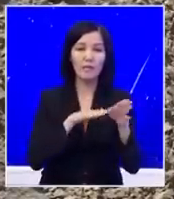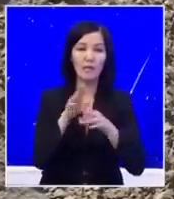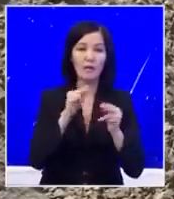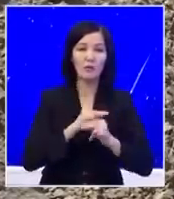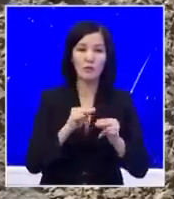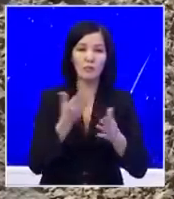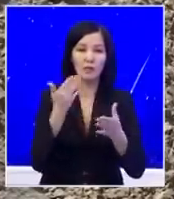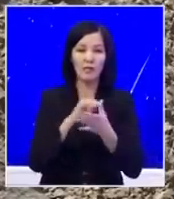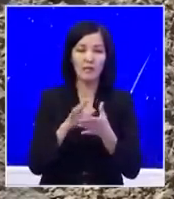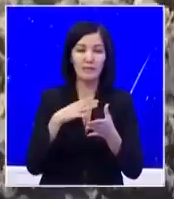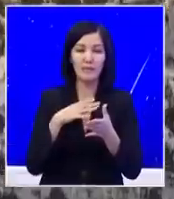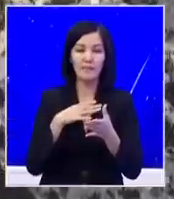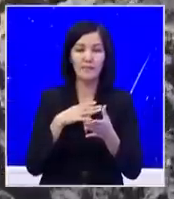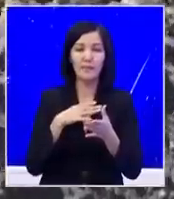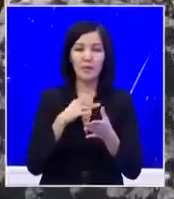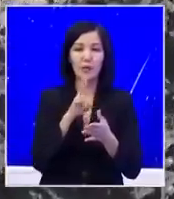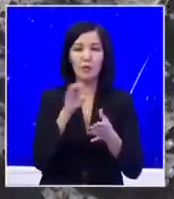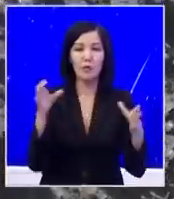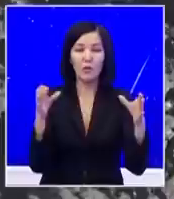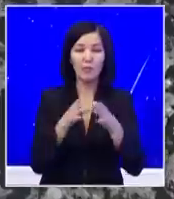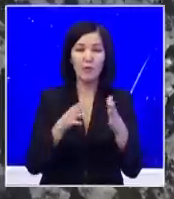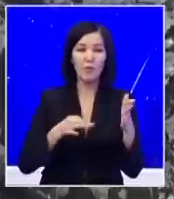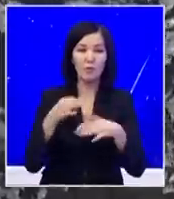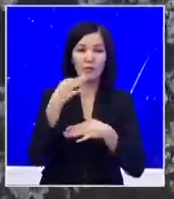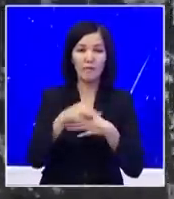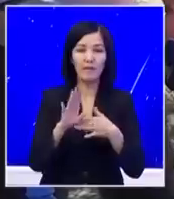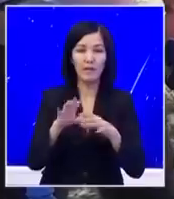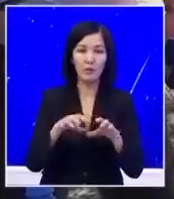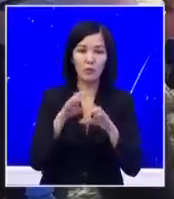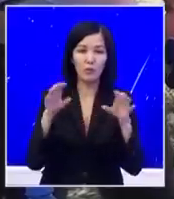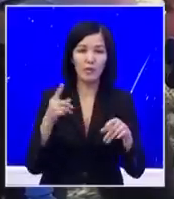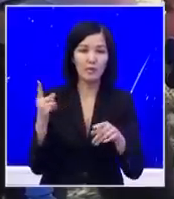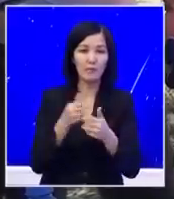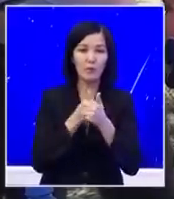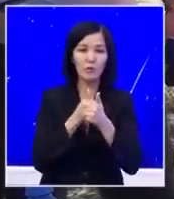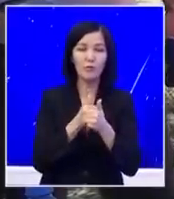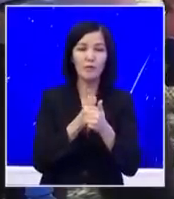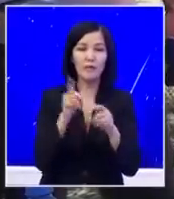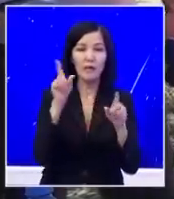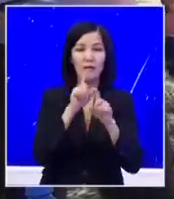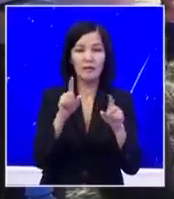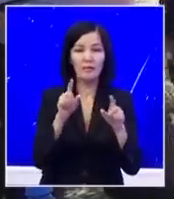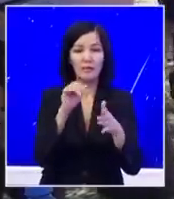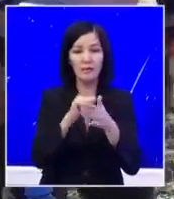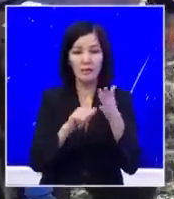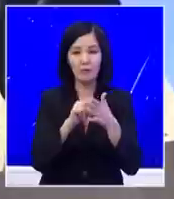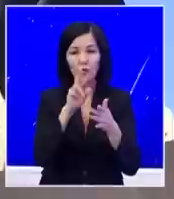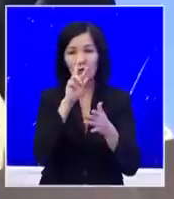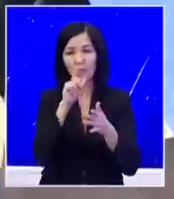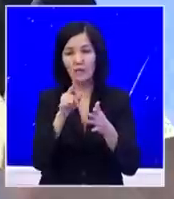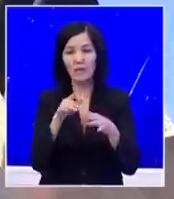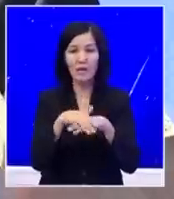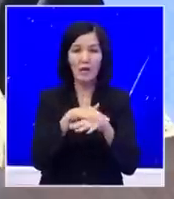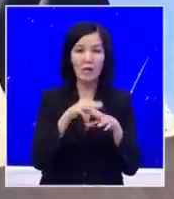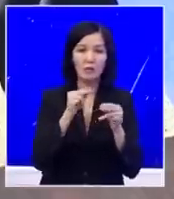жұмыс легімен танысты. Нұртан партиясы облыстық филиалы төрағасының бірінші орынбасары нысандардың кем-кетігін реттеп, қара